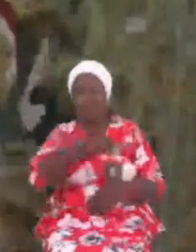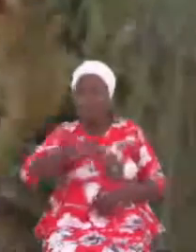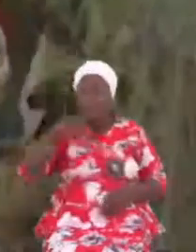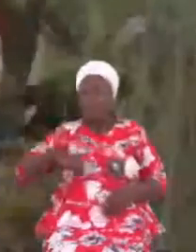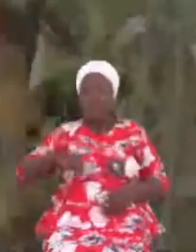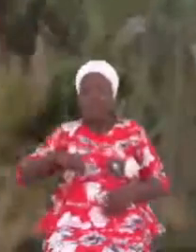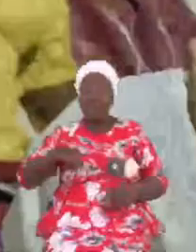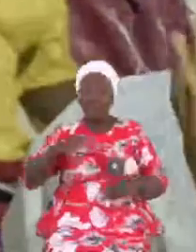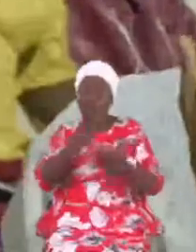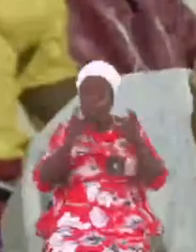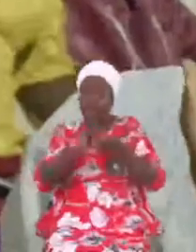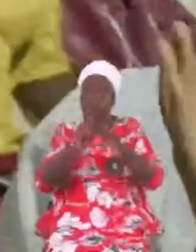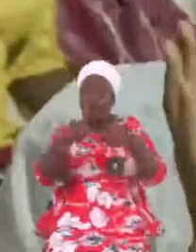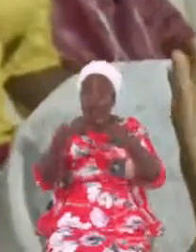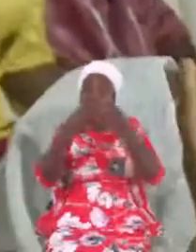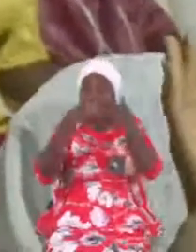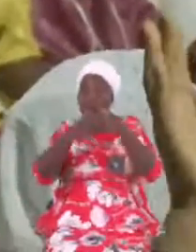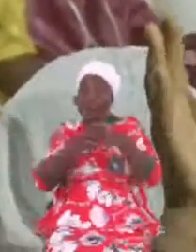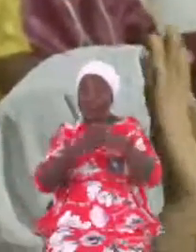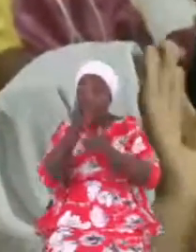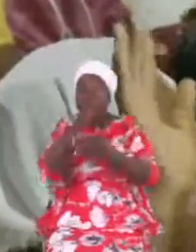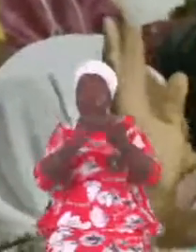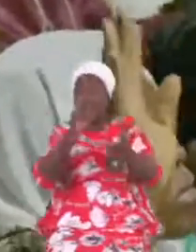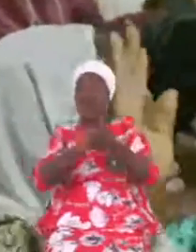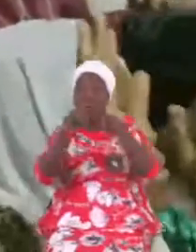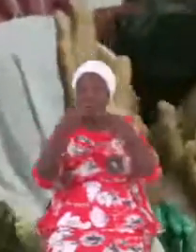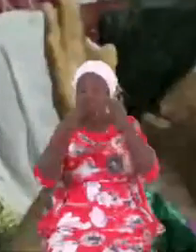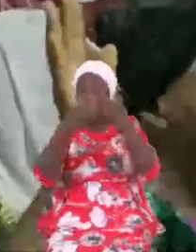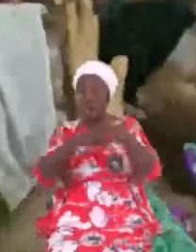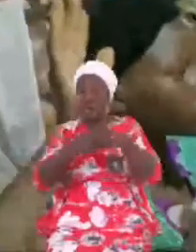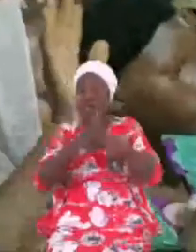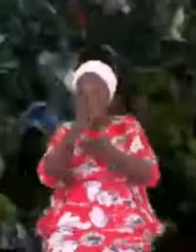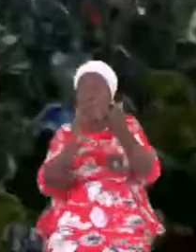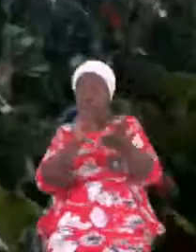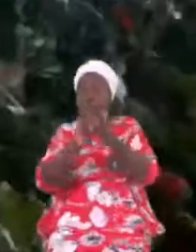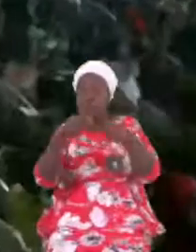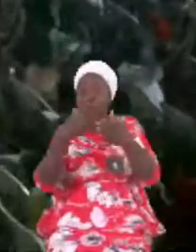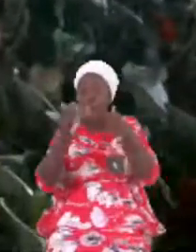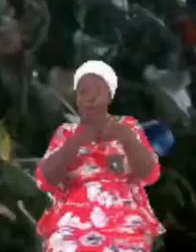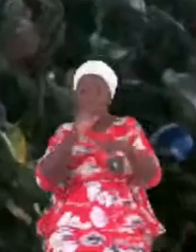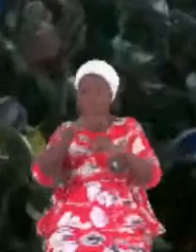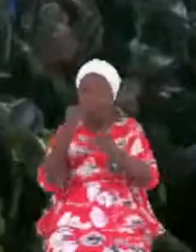du ciel. La candidate du ciel. Candidat du ciel.